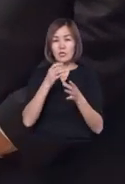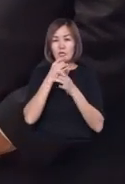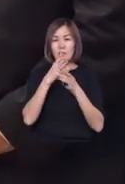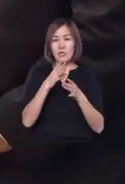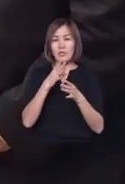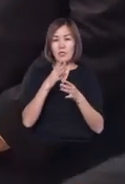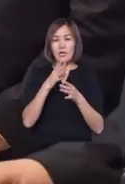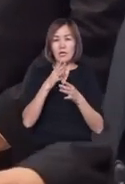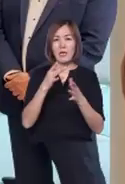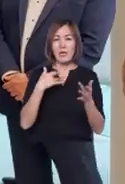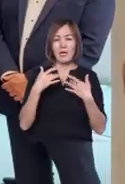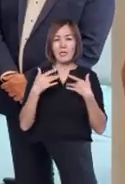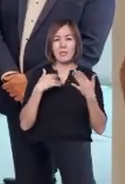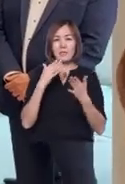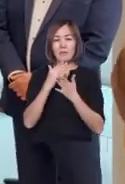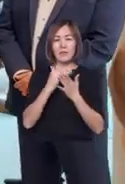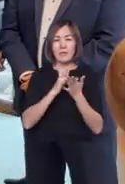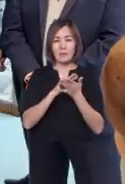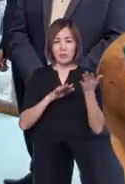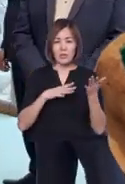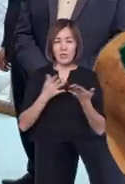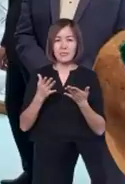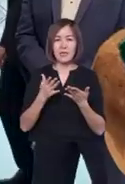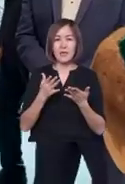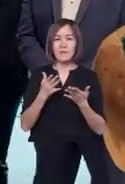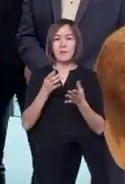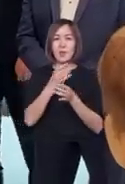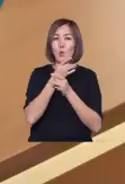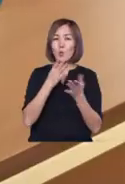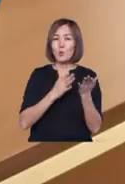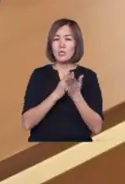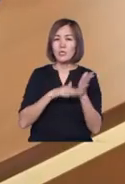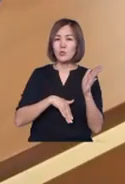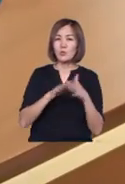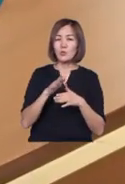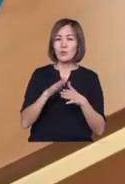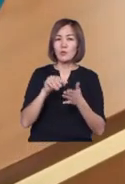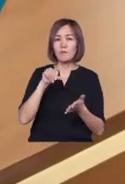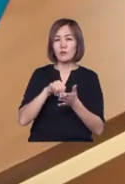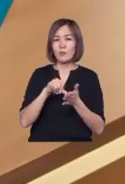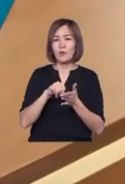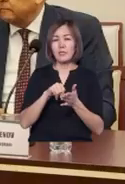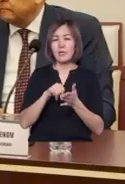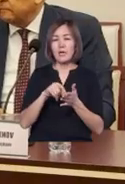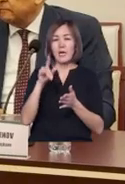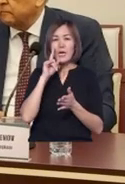Ақжауын камералық оркестрінің концертімен жалғасты. Сахна төрінде мәдениет саласының үздіктері өнер көрсеткен,